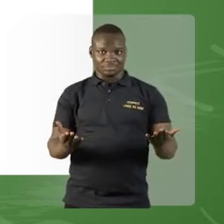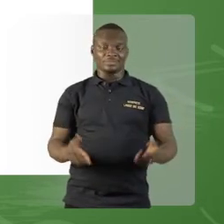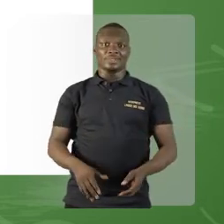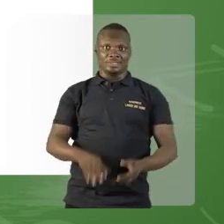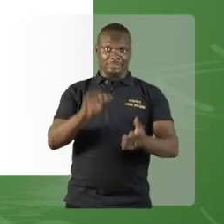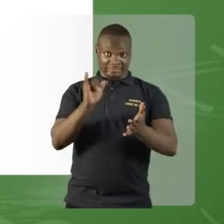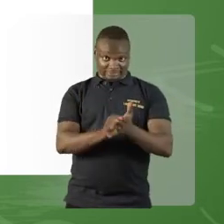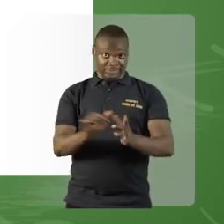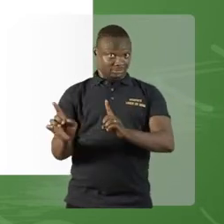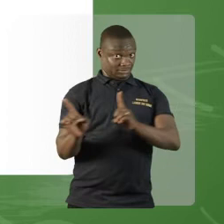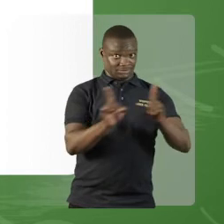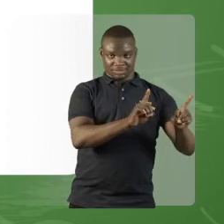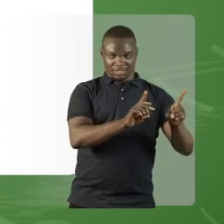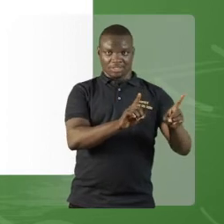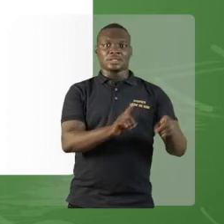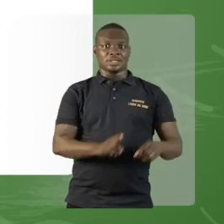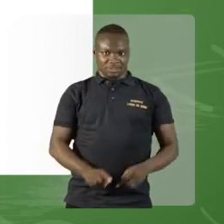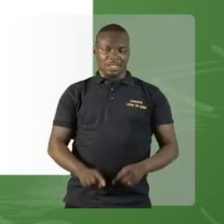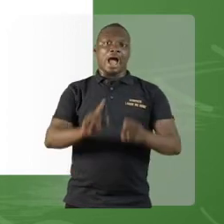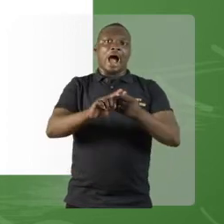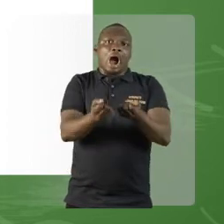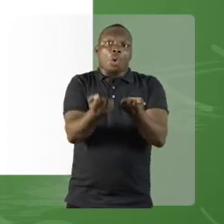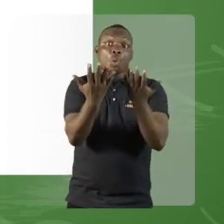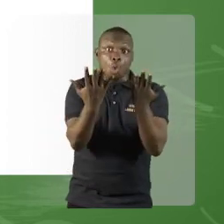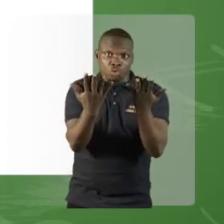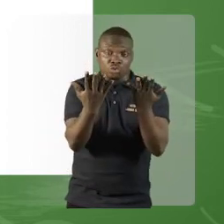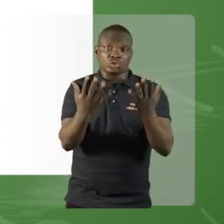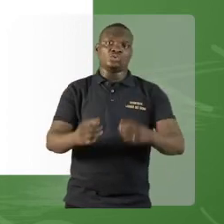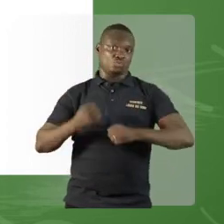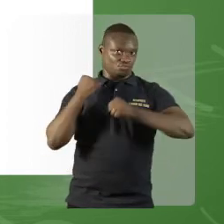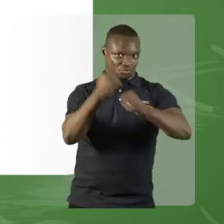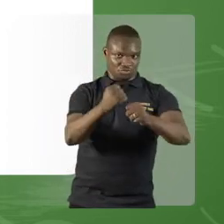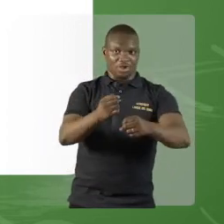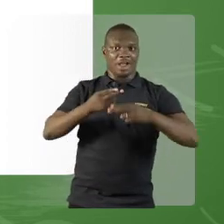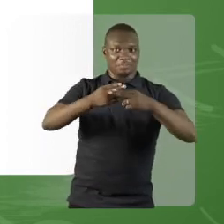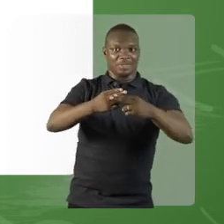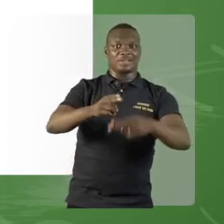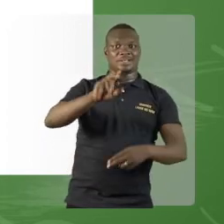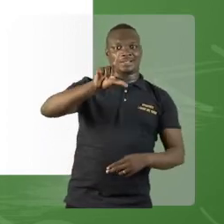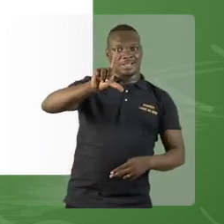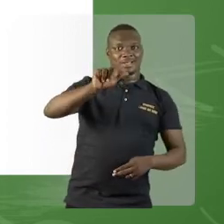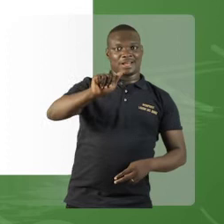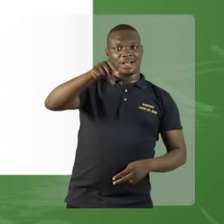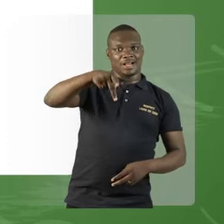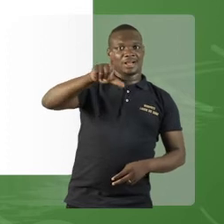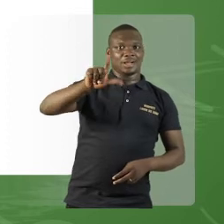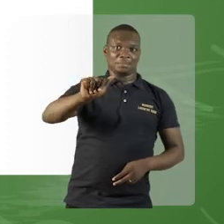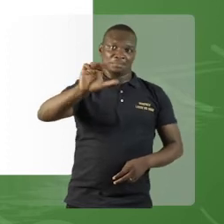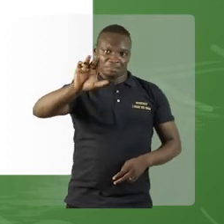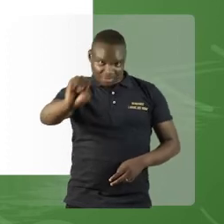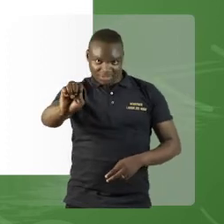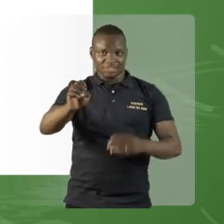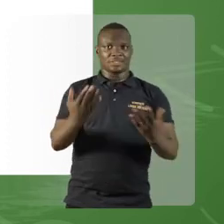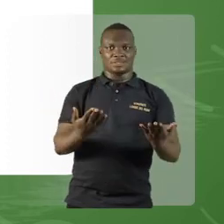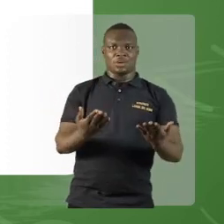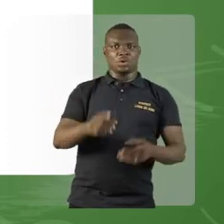Cette déviation de la tige est due à une force, qui est la force de Laplace. Ce